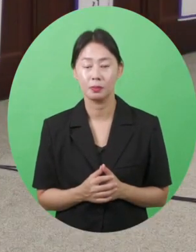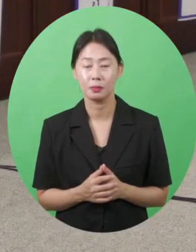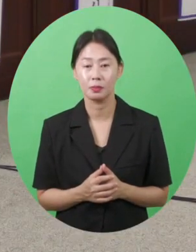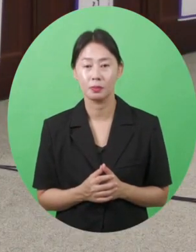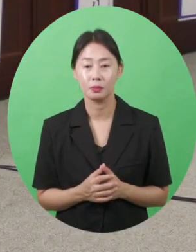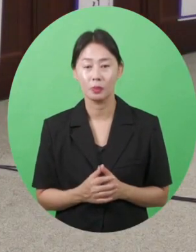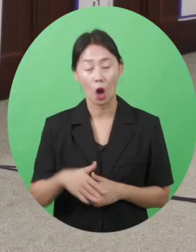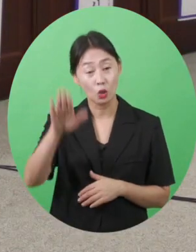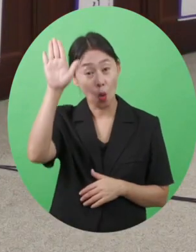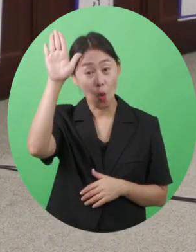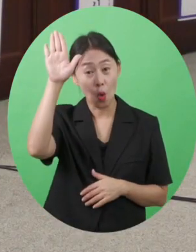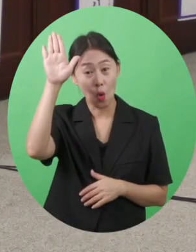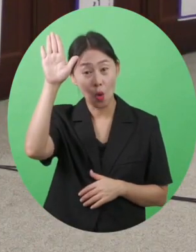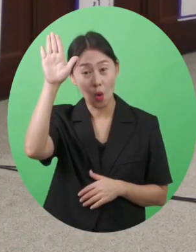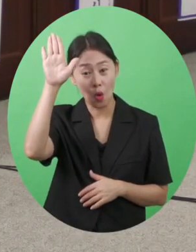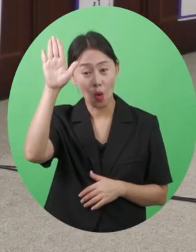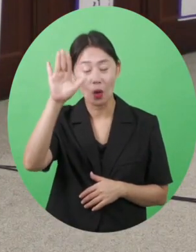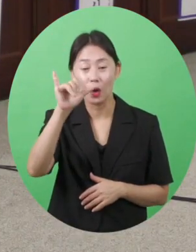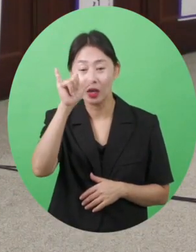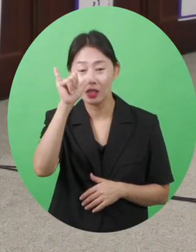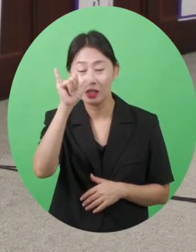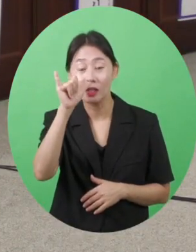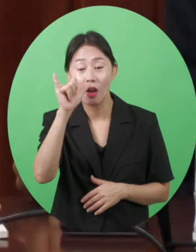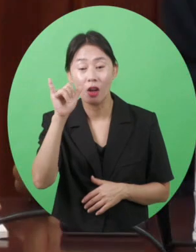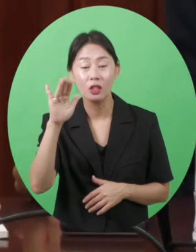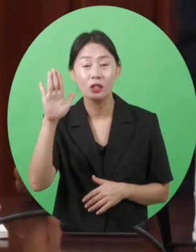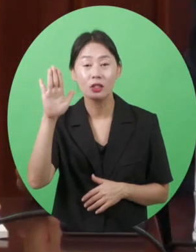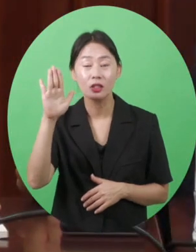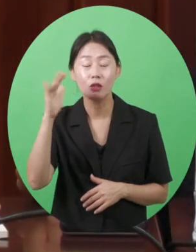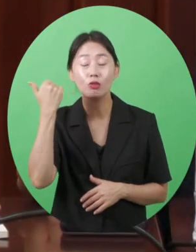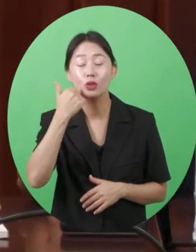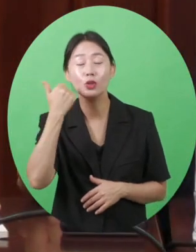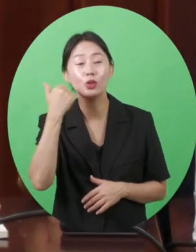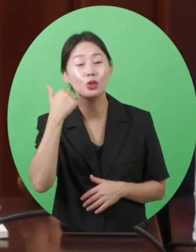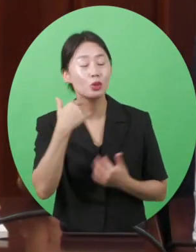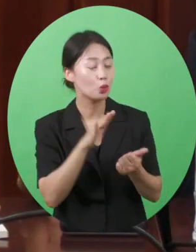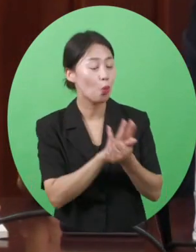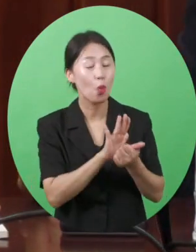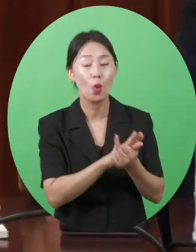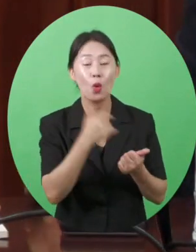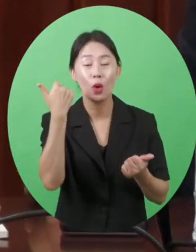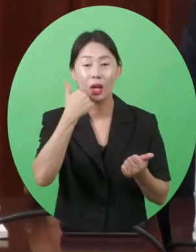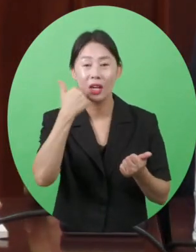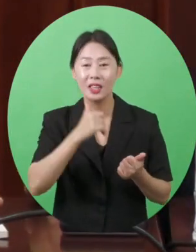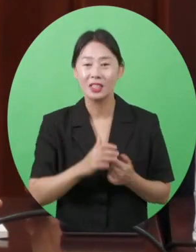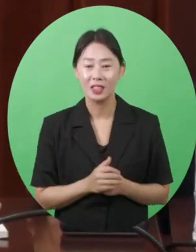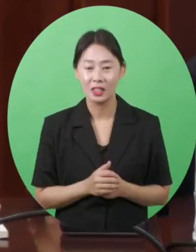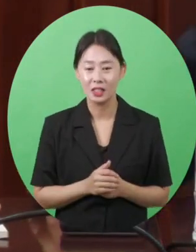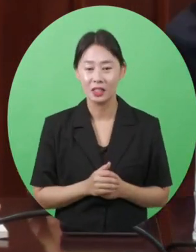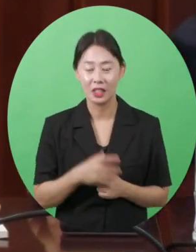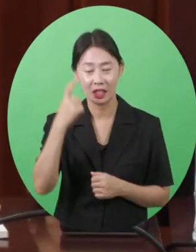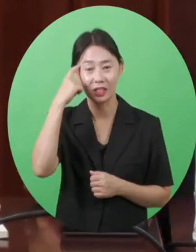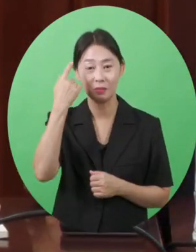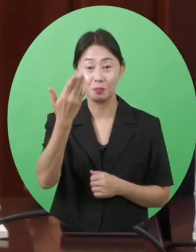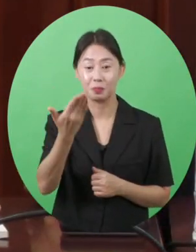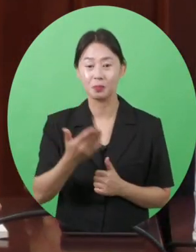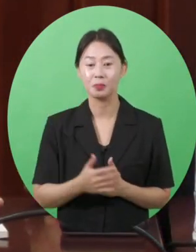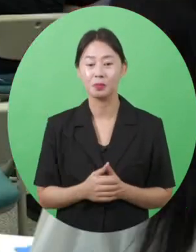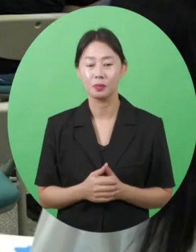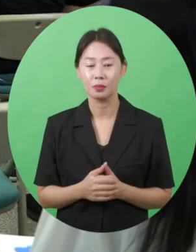네, 손을 드신 분이 계신다고 하네요. 진행 도와주시는 분들, 네, 질문해